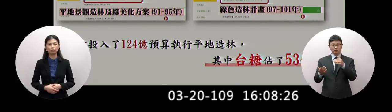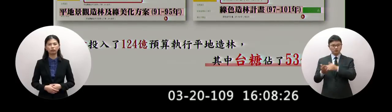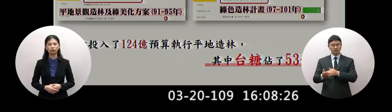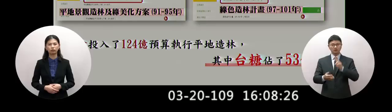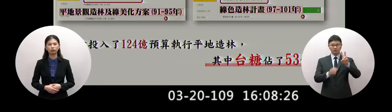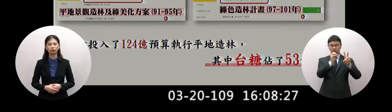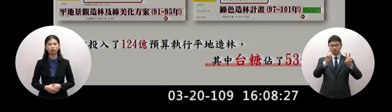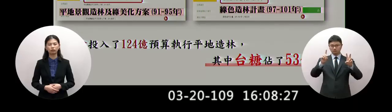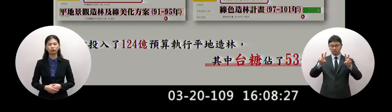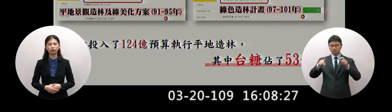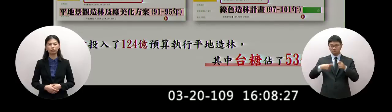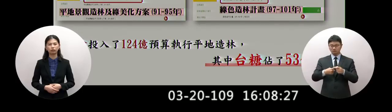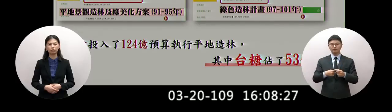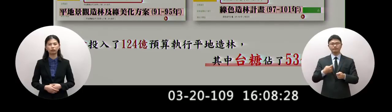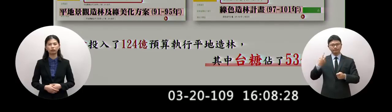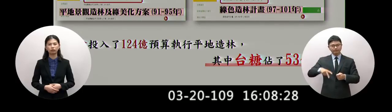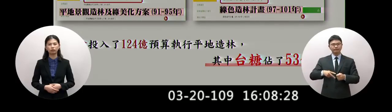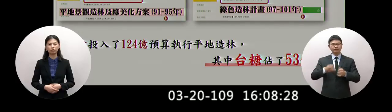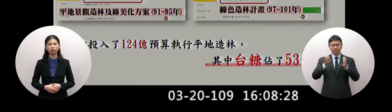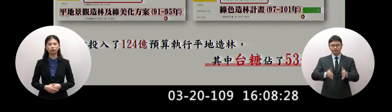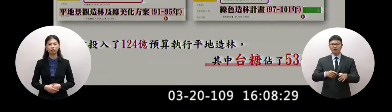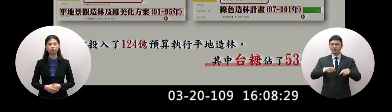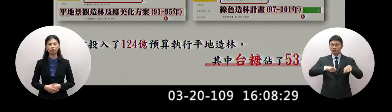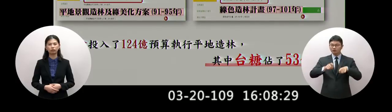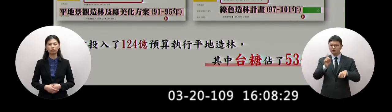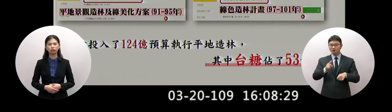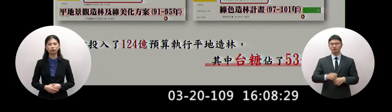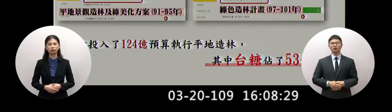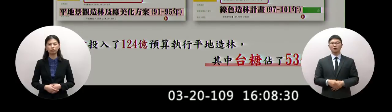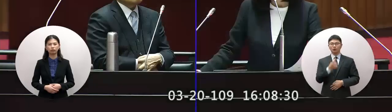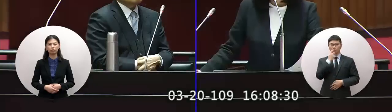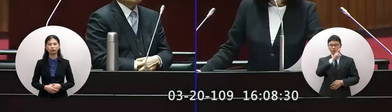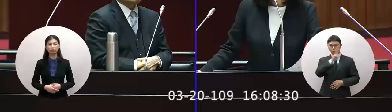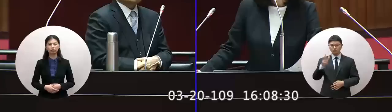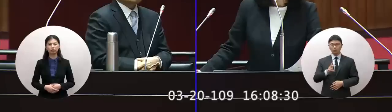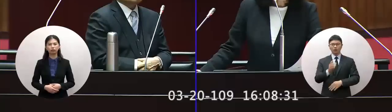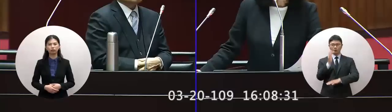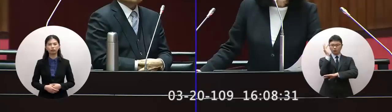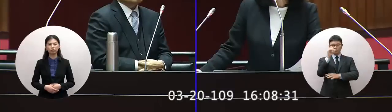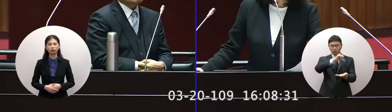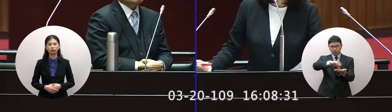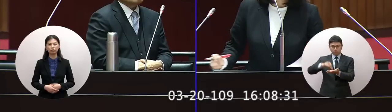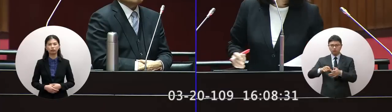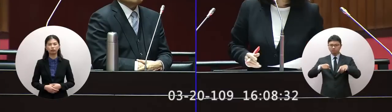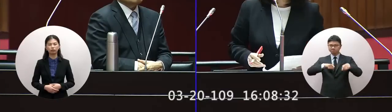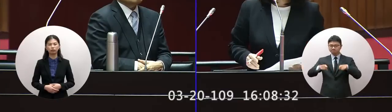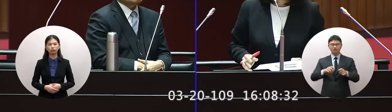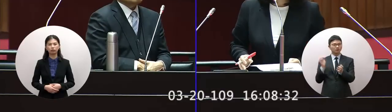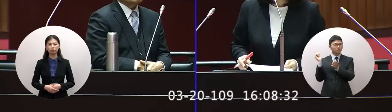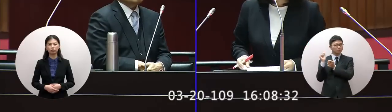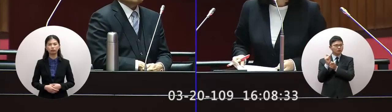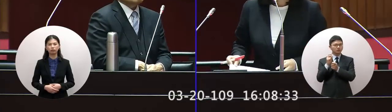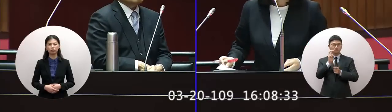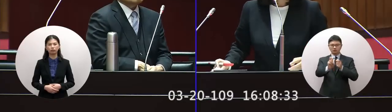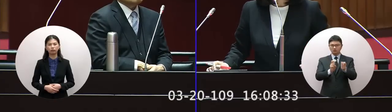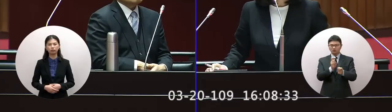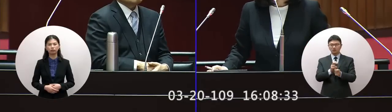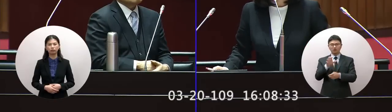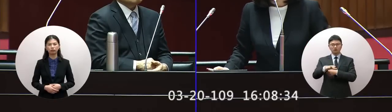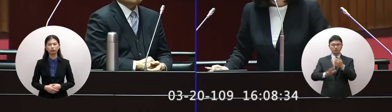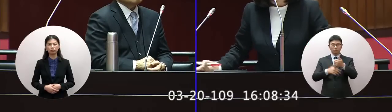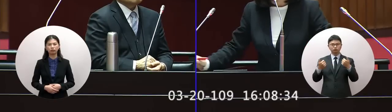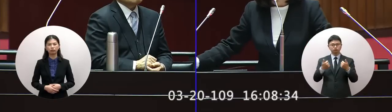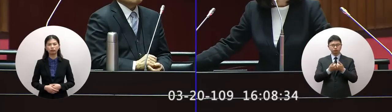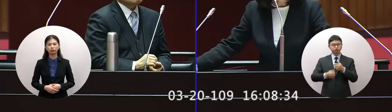一直到2012年，我们又推动了绿色造林计划。 所以将近这二十年来呢，我们农委会总